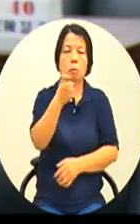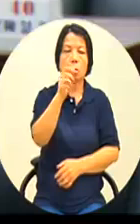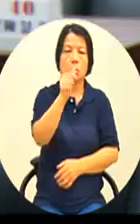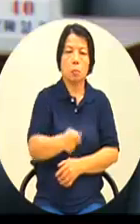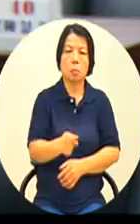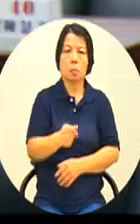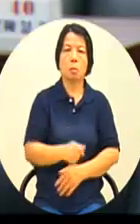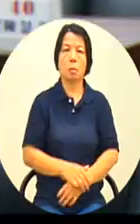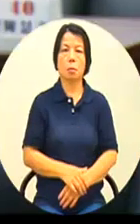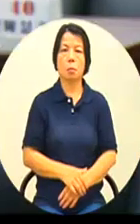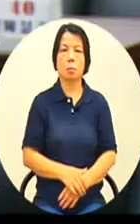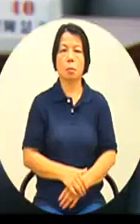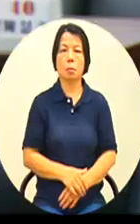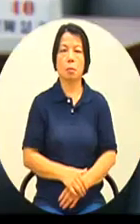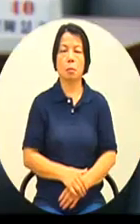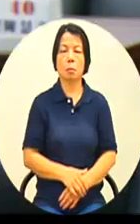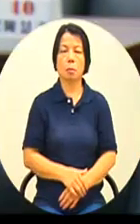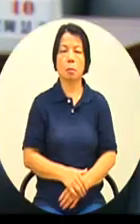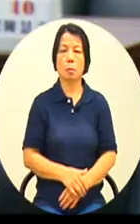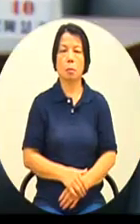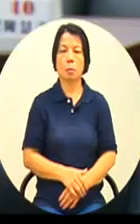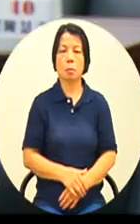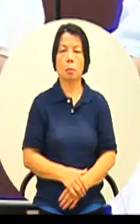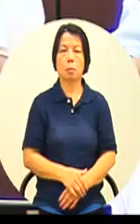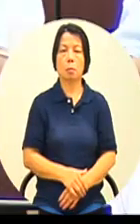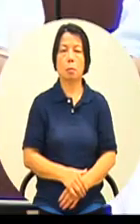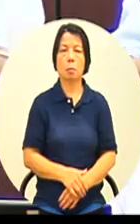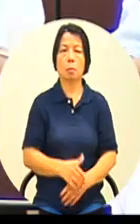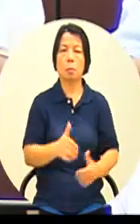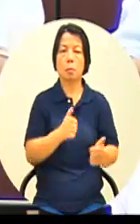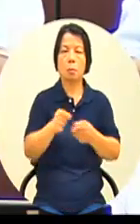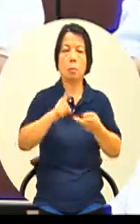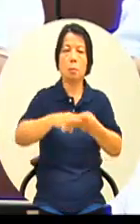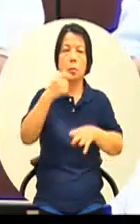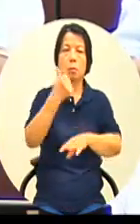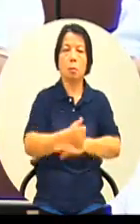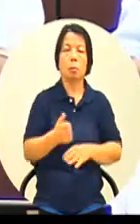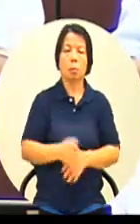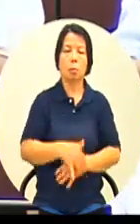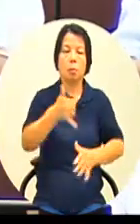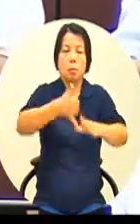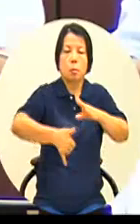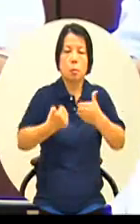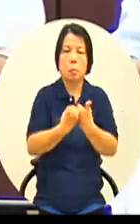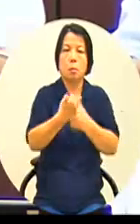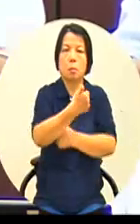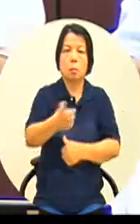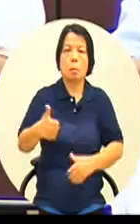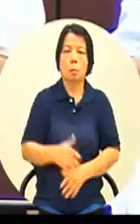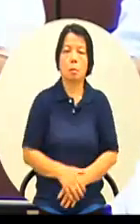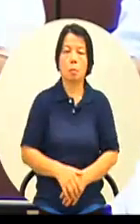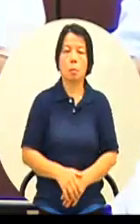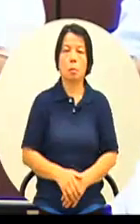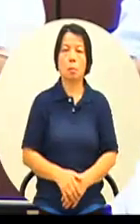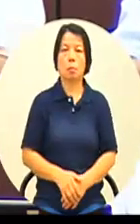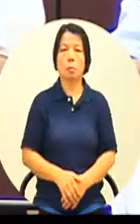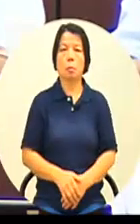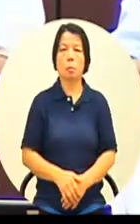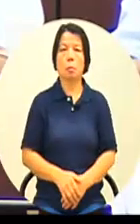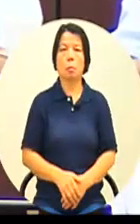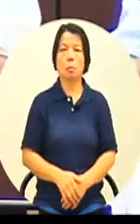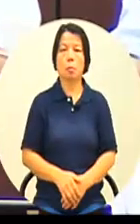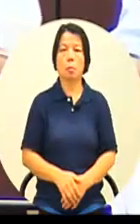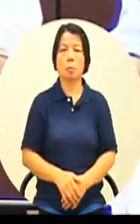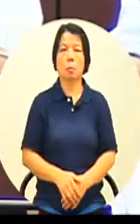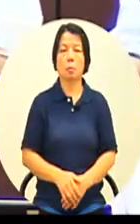来。 来，郑局长，请答复。 好，谢谢主席，谢谢沈议员哈，我真感就是